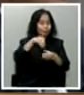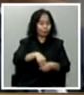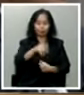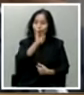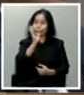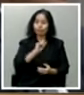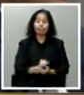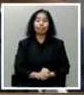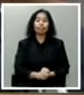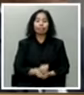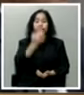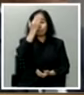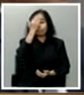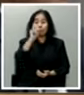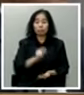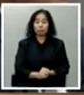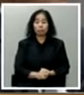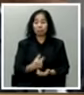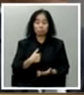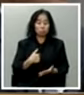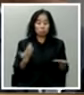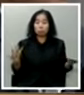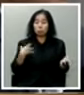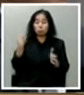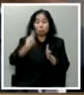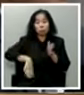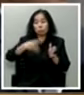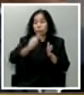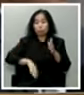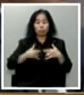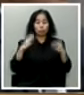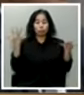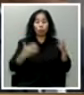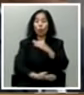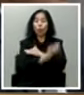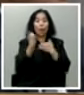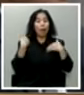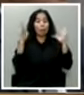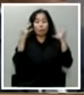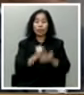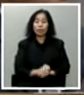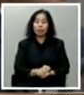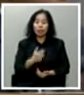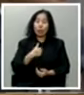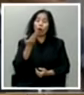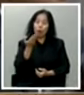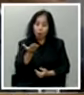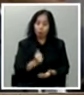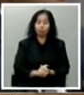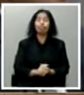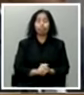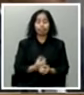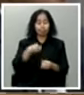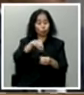านเพราะว่าเสียงของผมไม่มีโอกาสอย่างอื่นแล้วนอกจากบอกด้วยการแสดงออกว่าเราจะไม่ขออยู่ร่ว